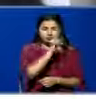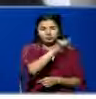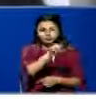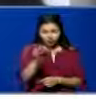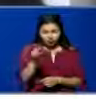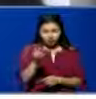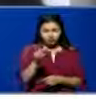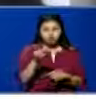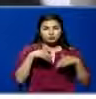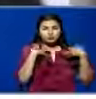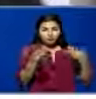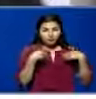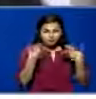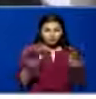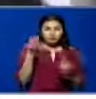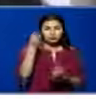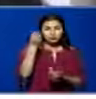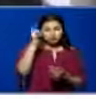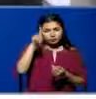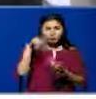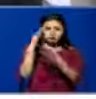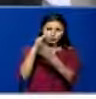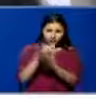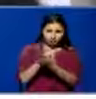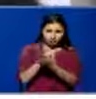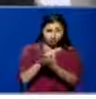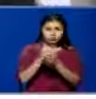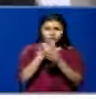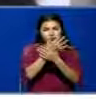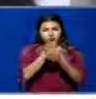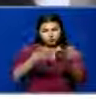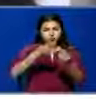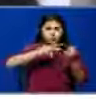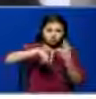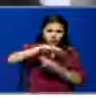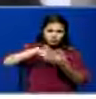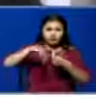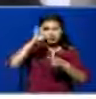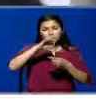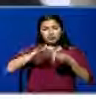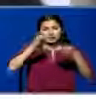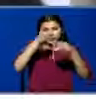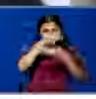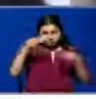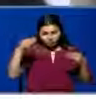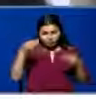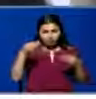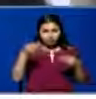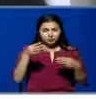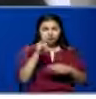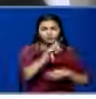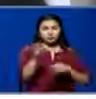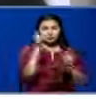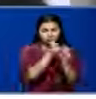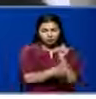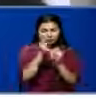ханымдарды кеңес алу үшін, жаңа бағдарламалар алу үшін, неше түрлі бизнес кеңесшілер тақырыбында әңгіме қозғау үшін арнайы